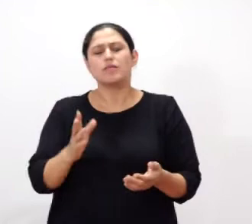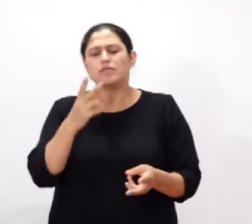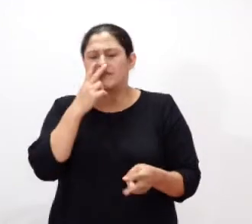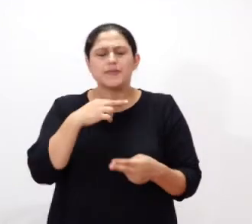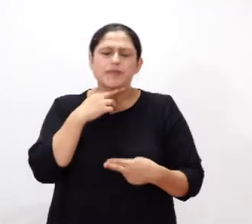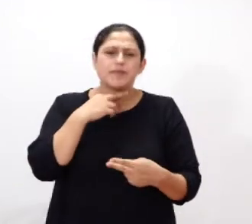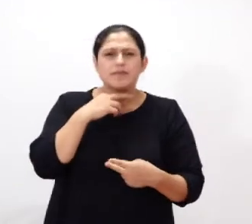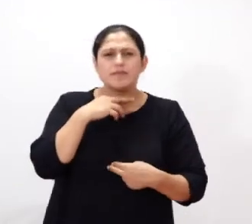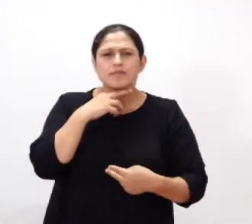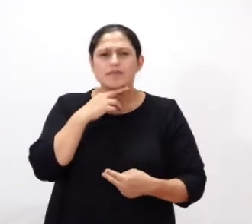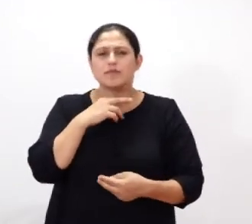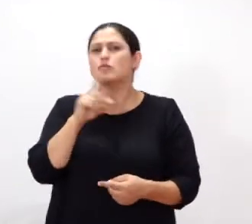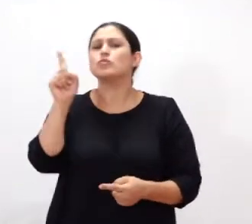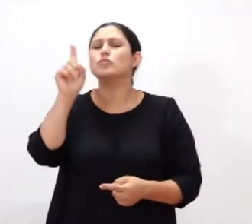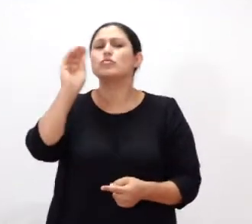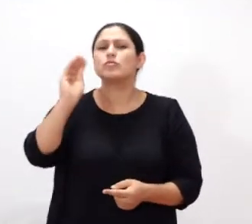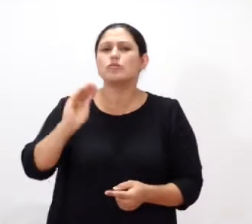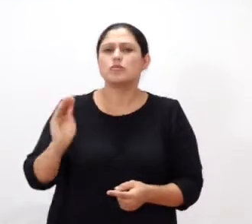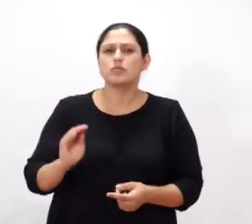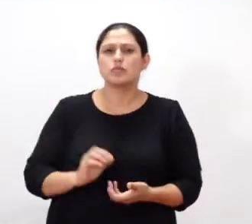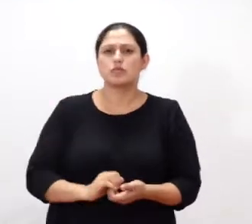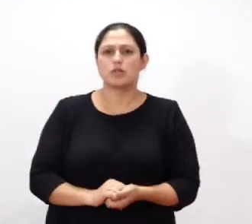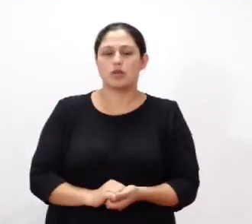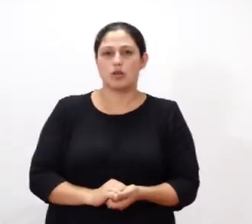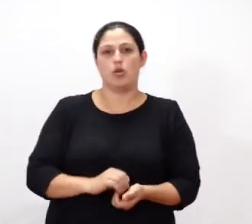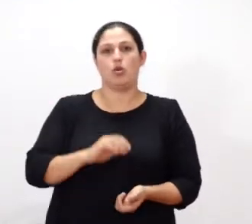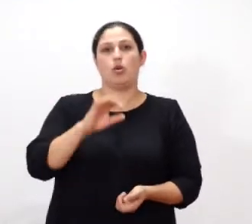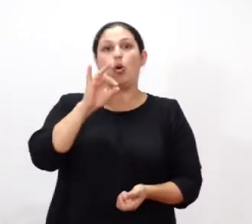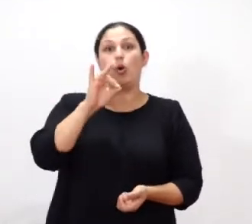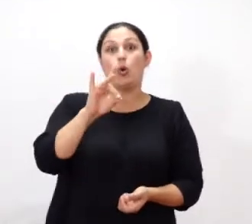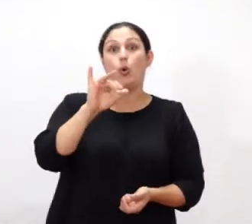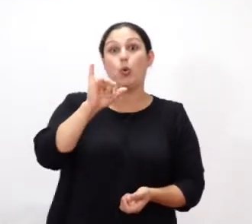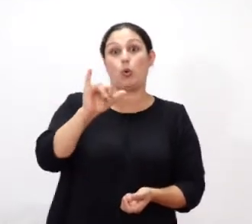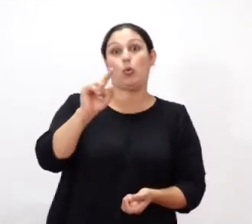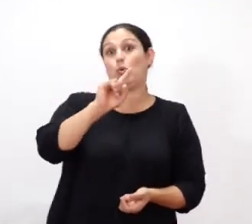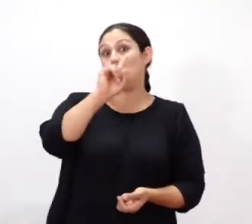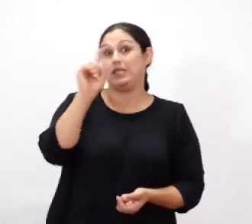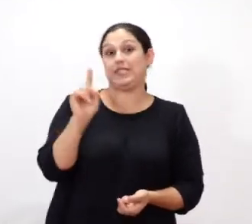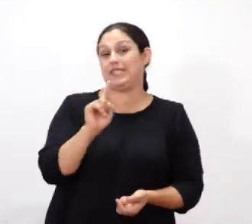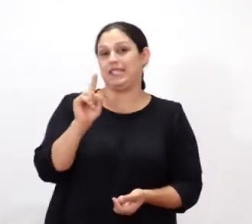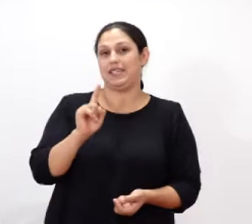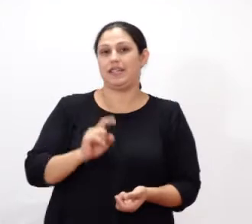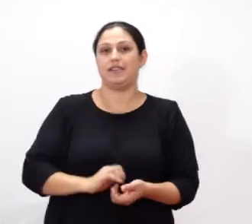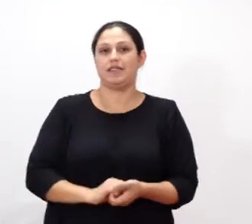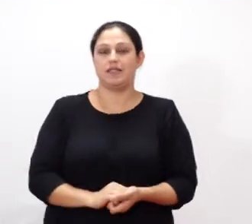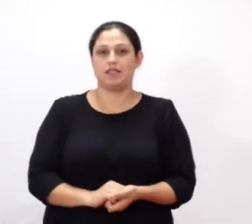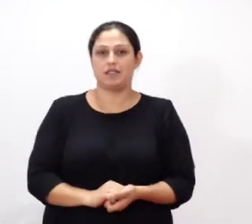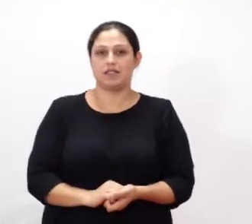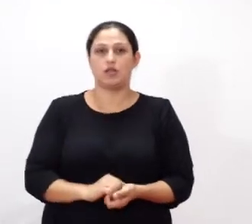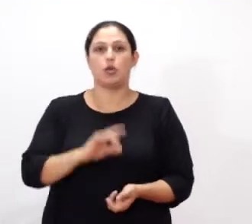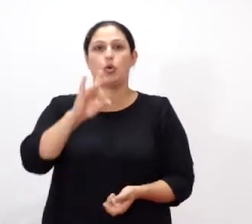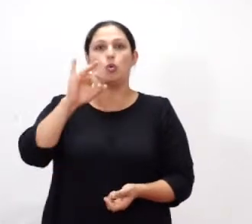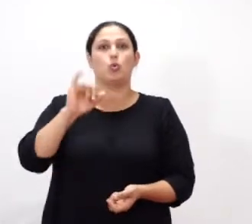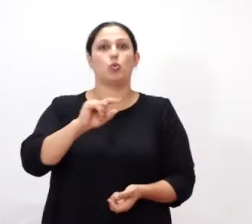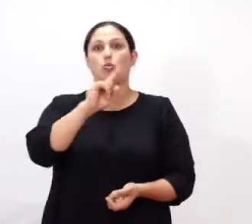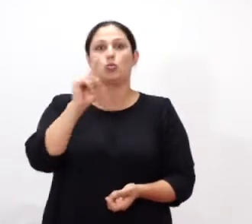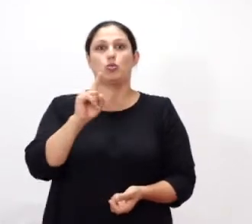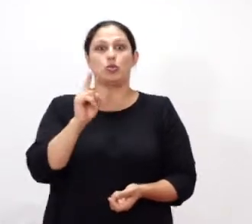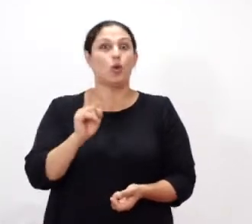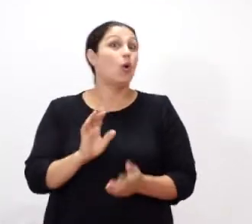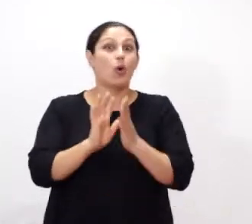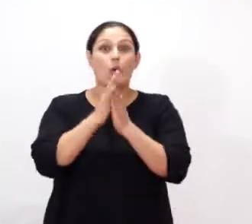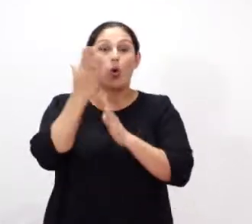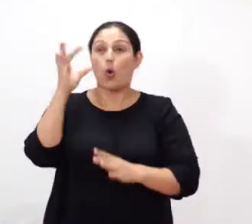کنی ری چی شد او ز روز روز روز